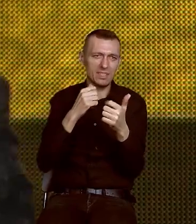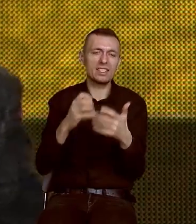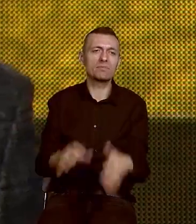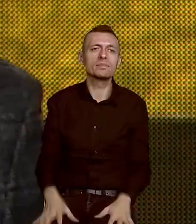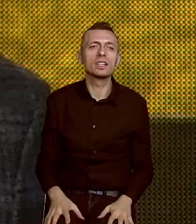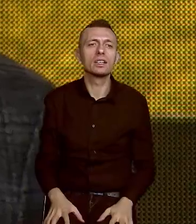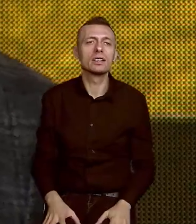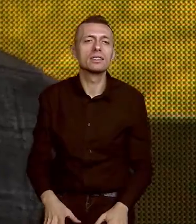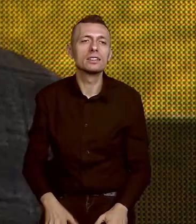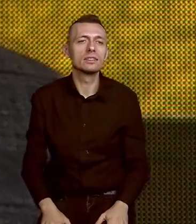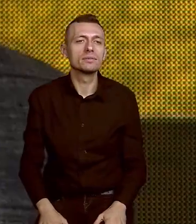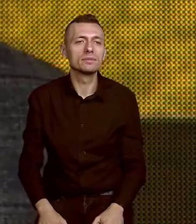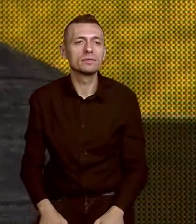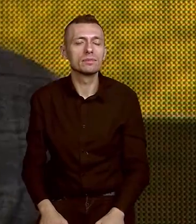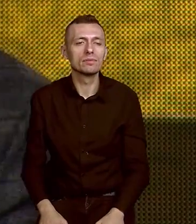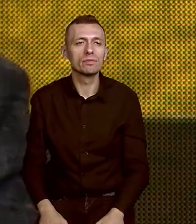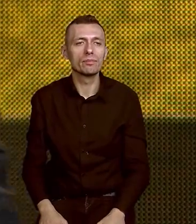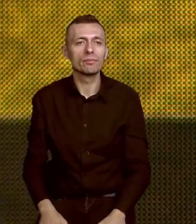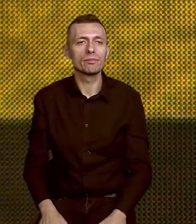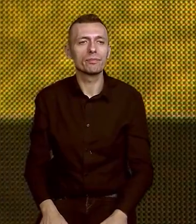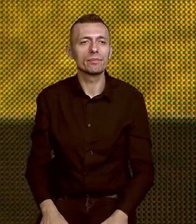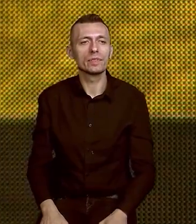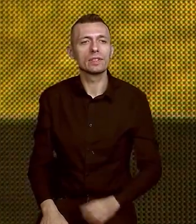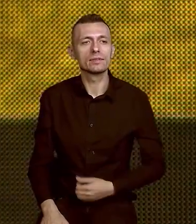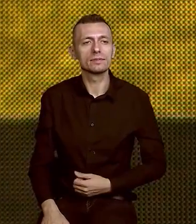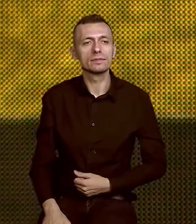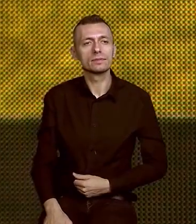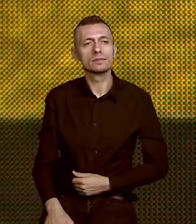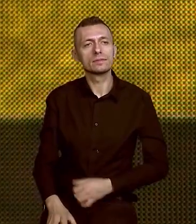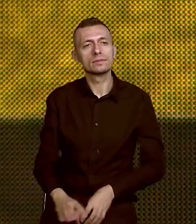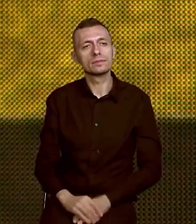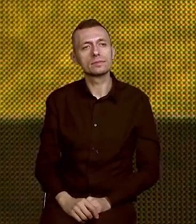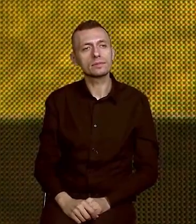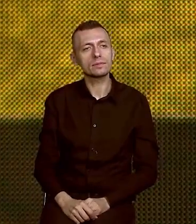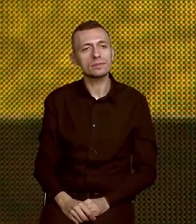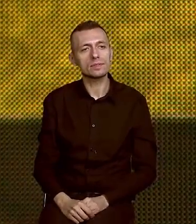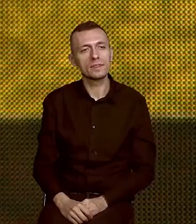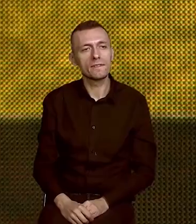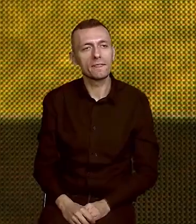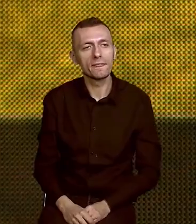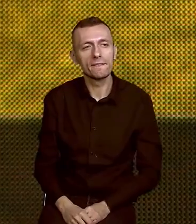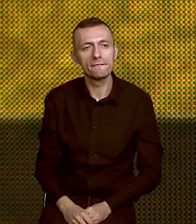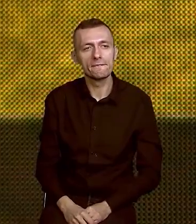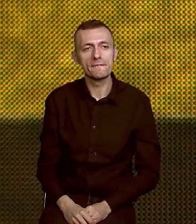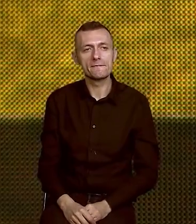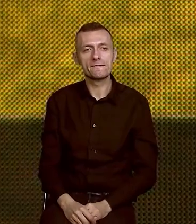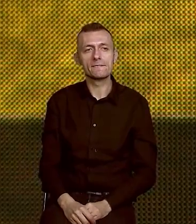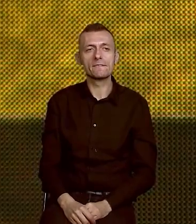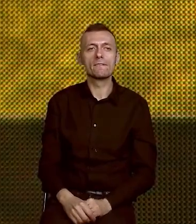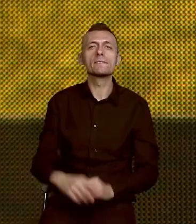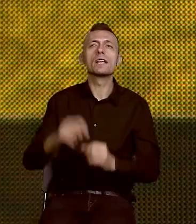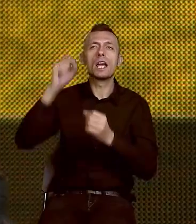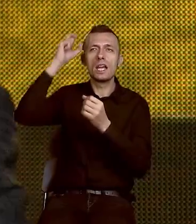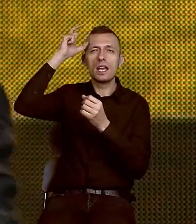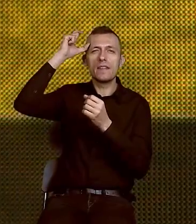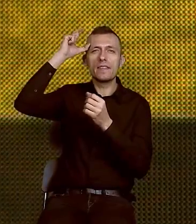zapamiętajmy, że szatan kusi nas wierzących, ale to nie on czyni nas grzesznymi. Słyszycie?